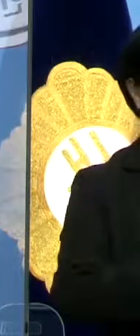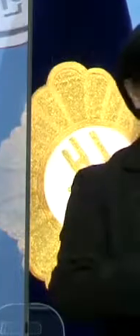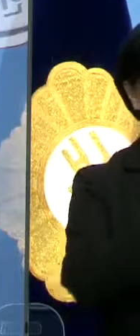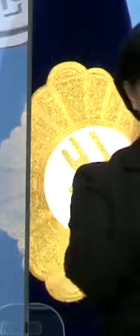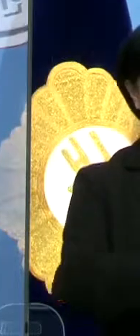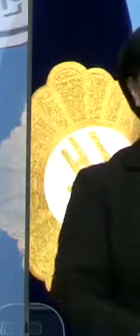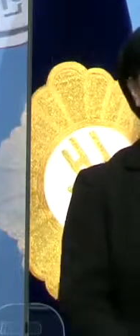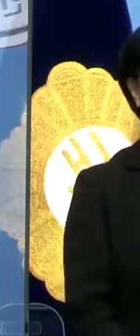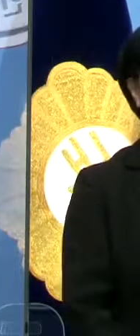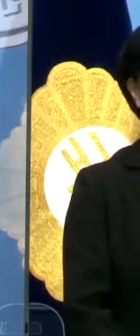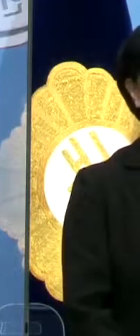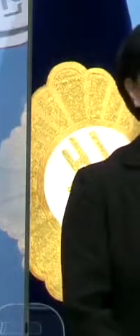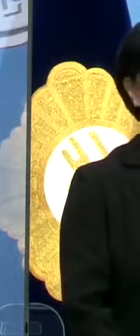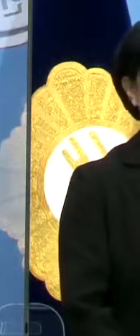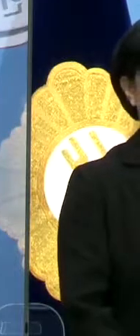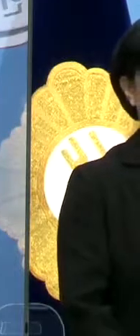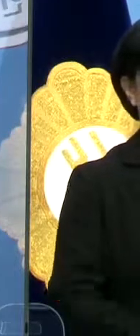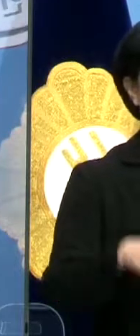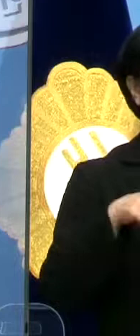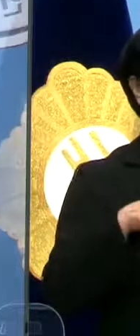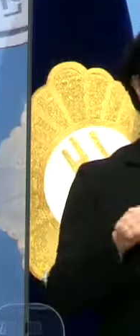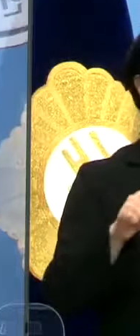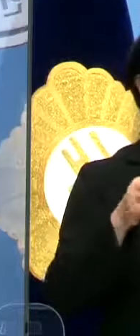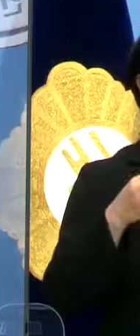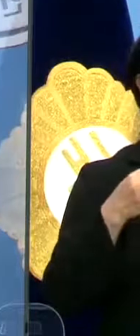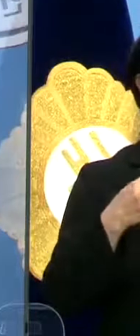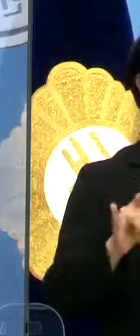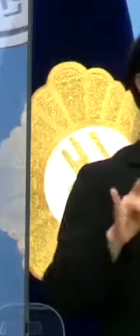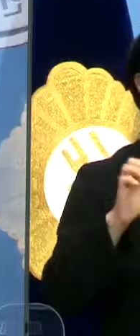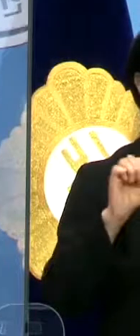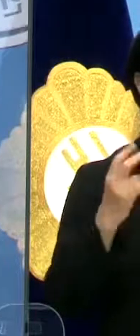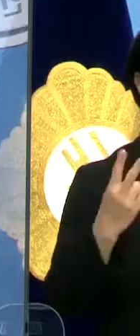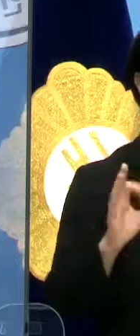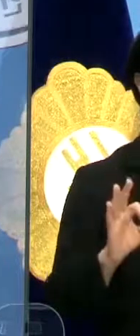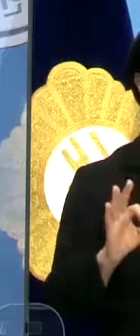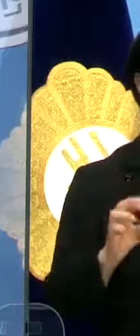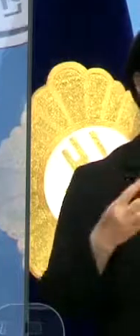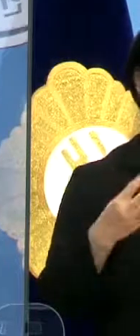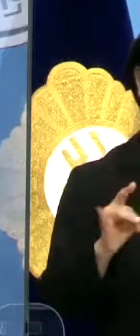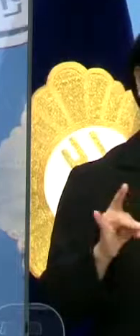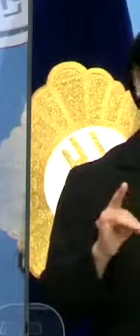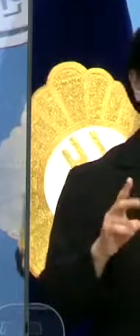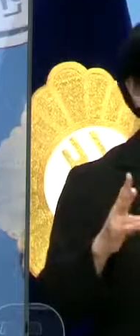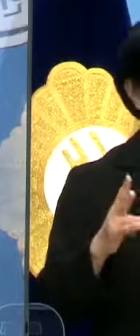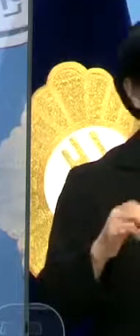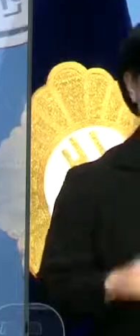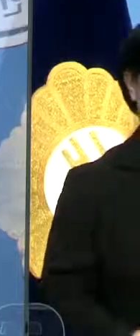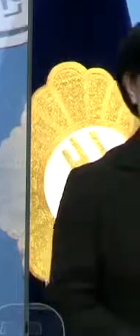이어가고 있습니다 정의당 서령 용산구 연임 발음부터 듣도록 하겠습니다